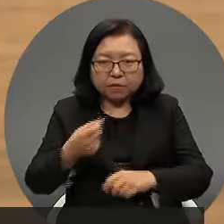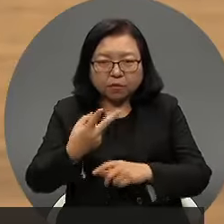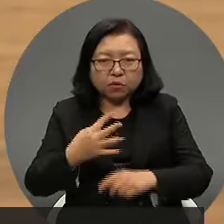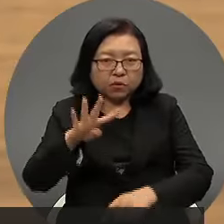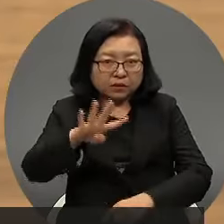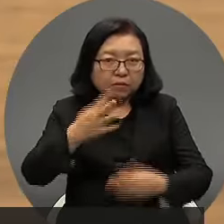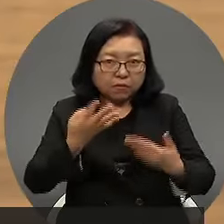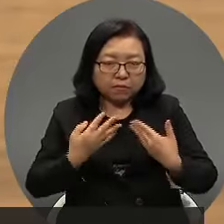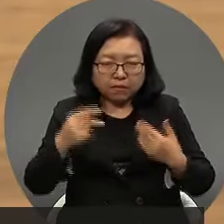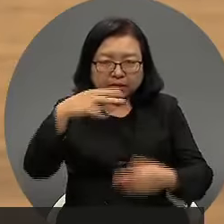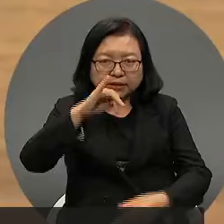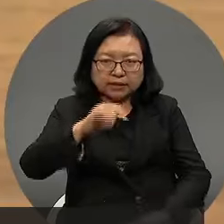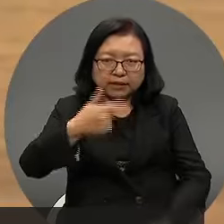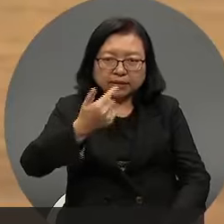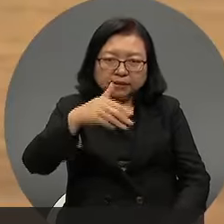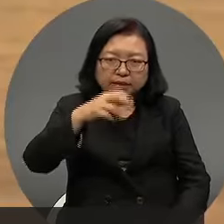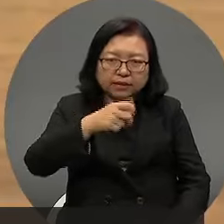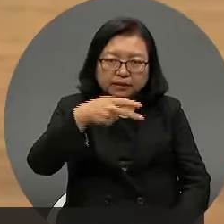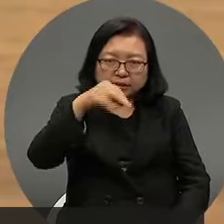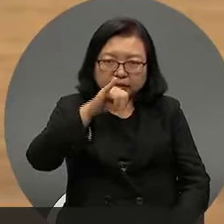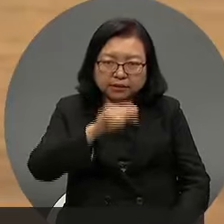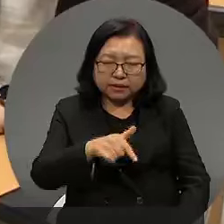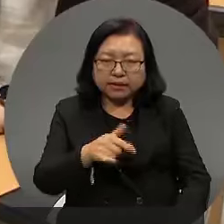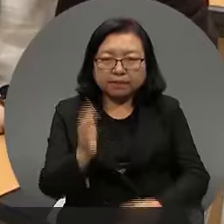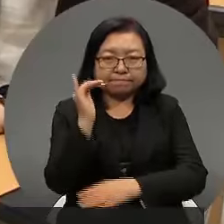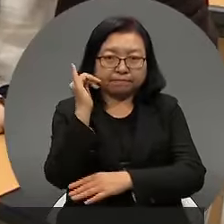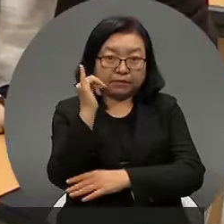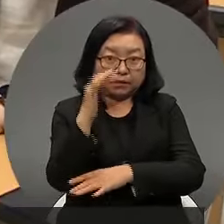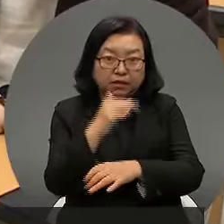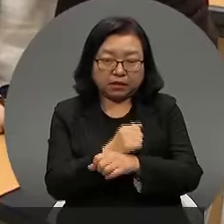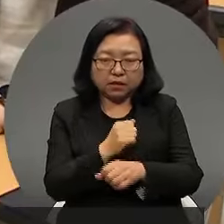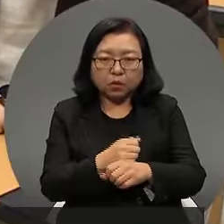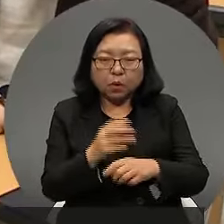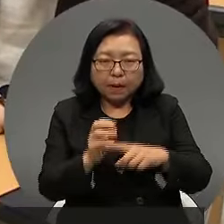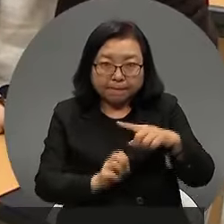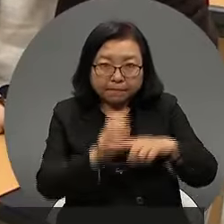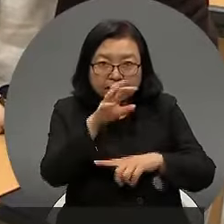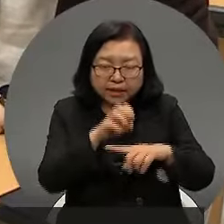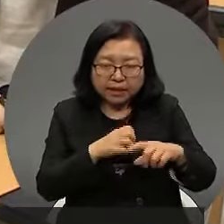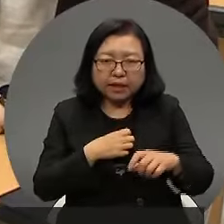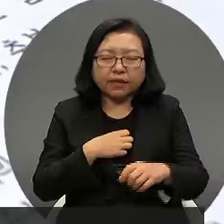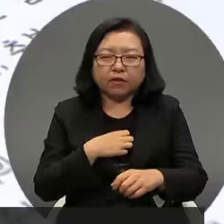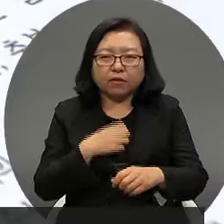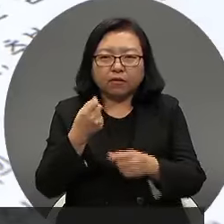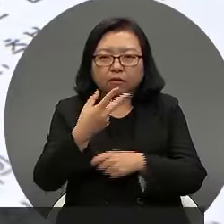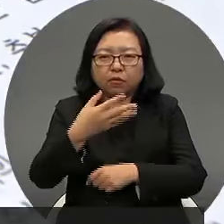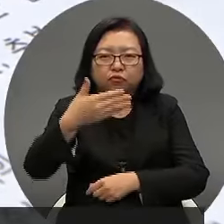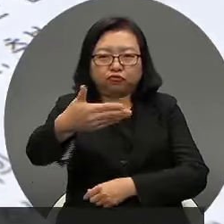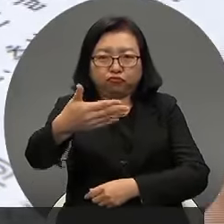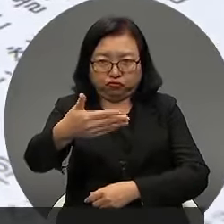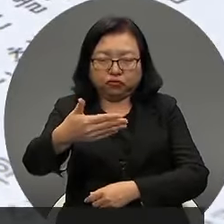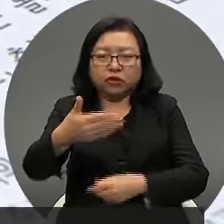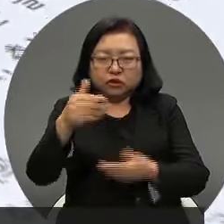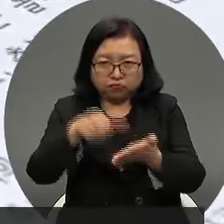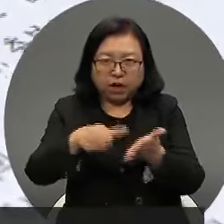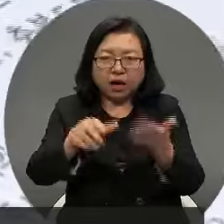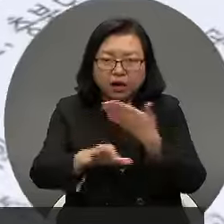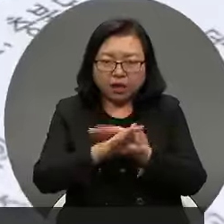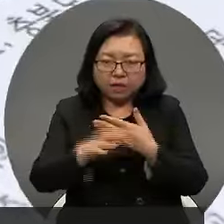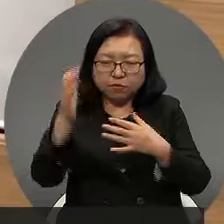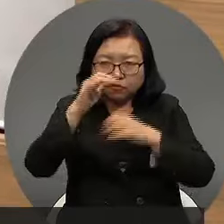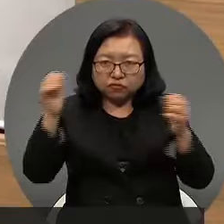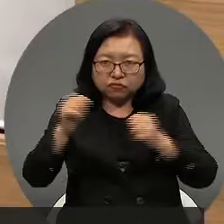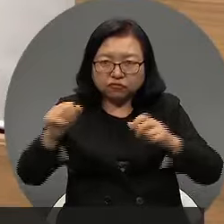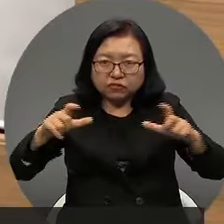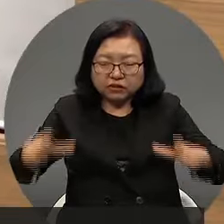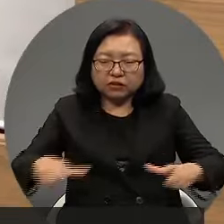평가받는 신장식 후보는 기자회견을 열고 비례대표 투표에서 9번을 찍으면 충북 국회의원이 8명에서